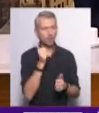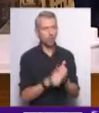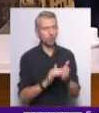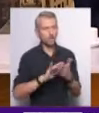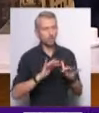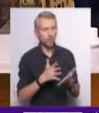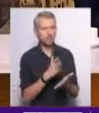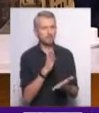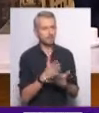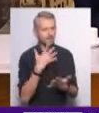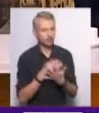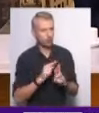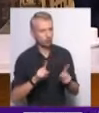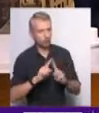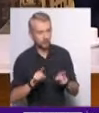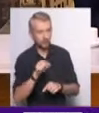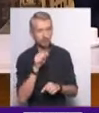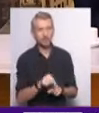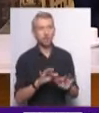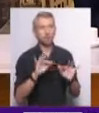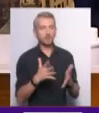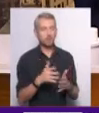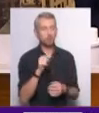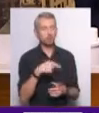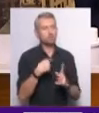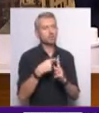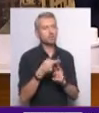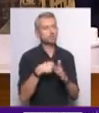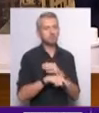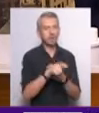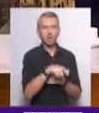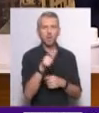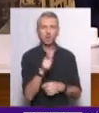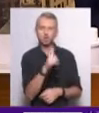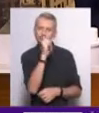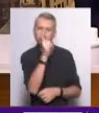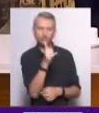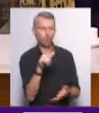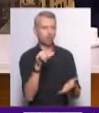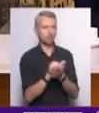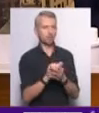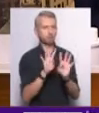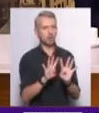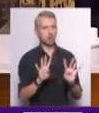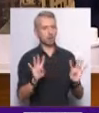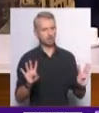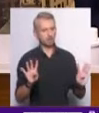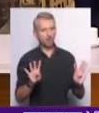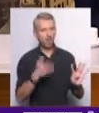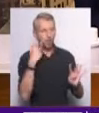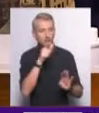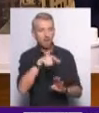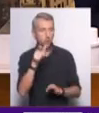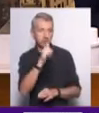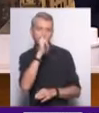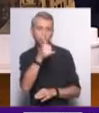ситуація має свої особливості. І в даному випадку тут позитив в тому, що люди не дали поставити паркан. От коли люди не